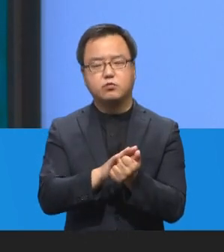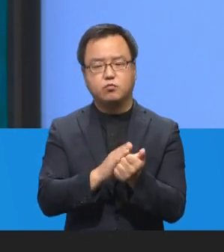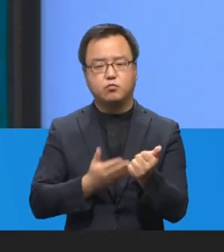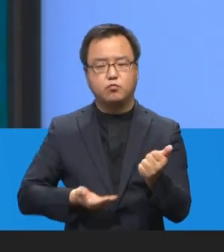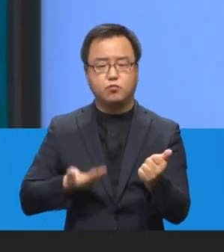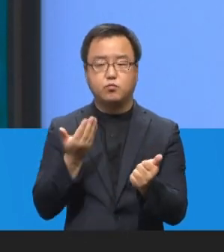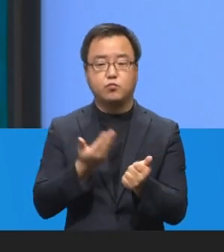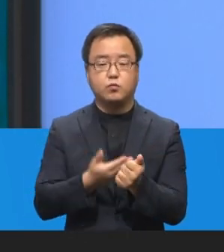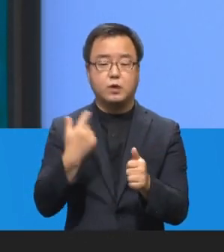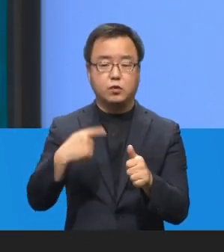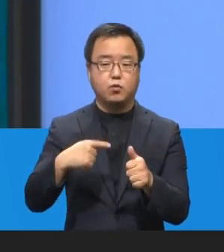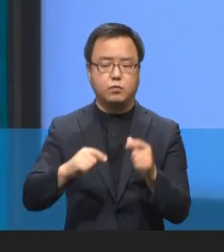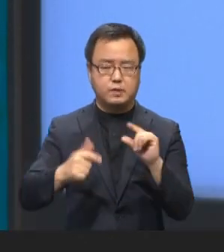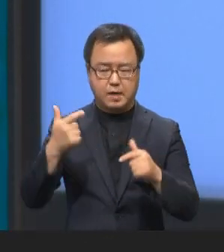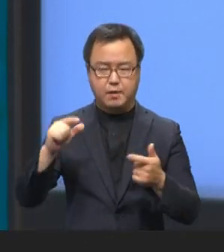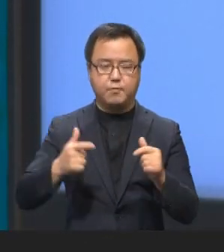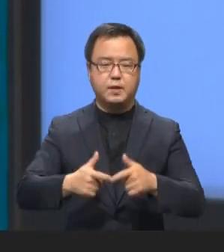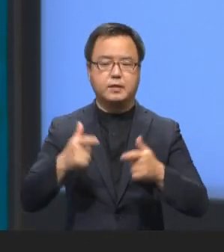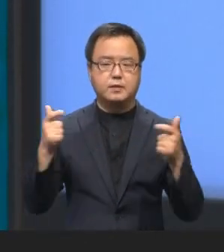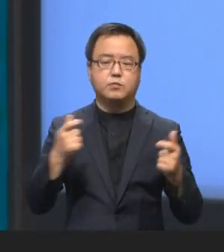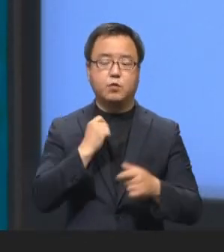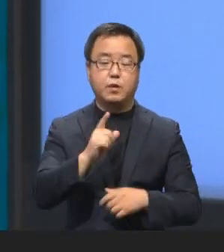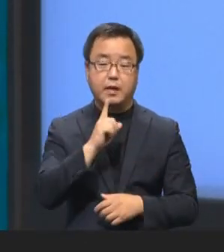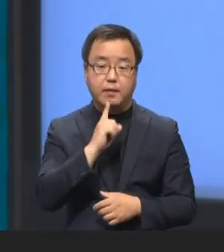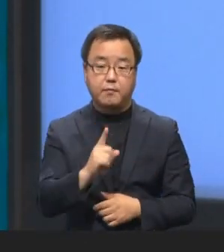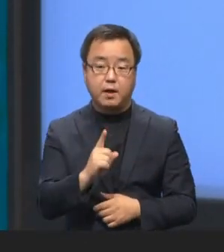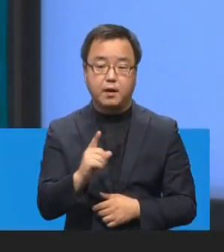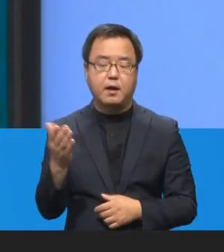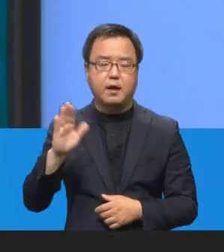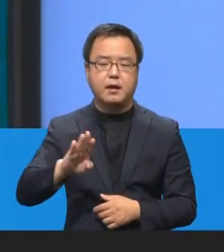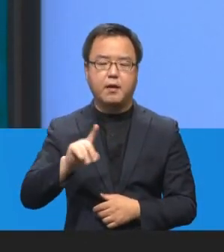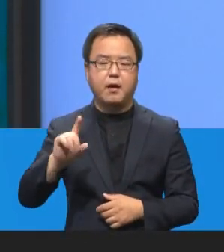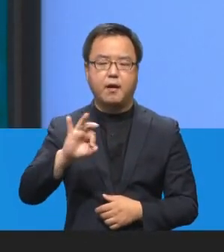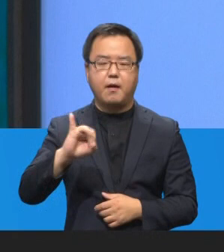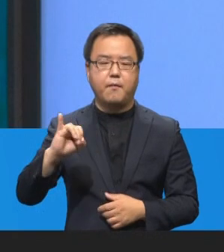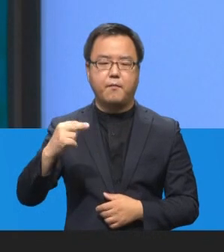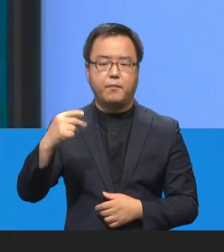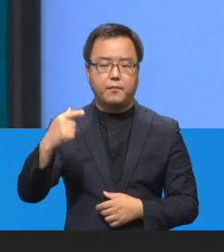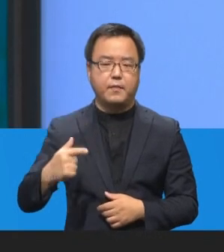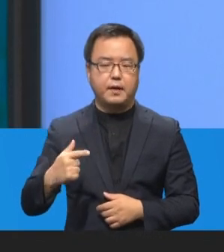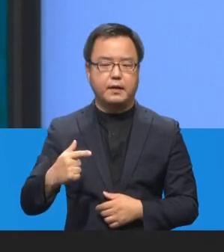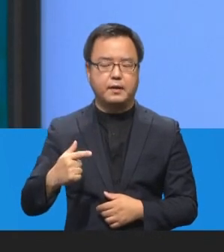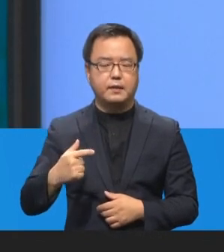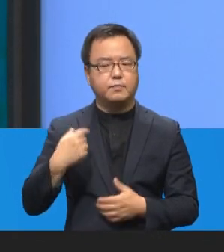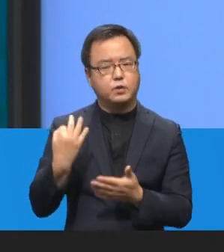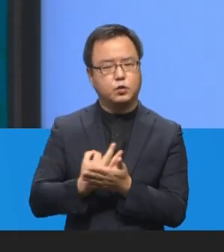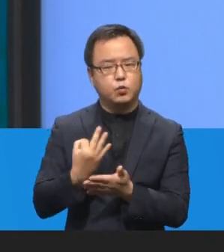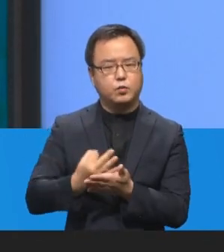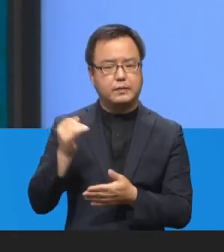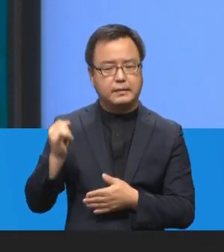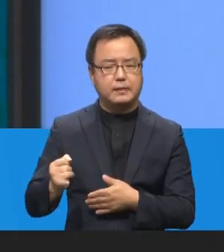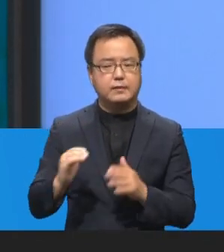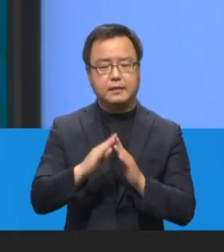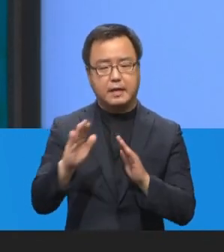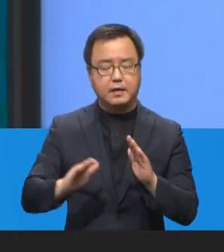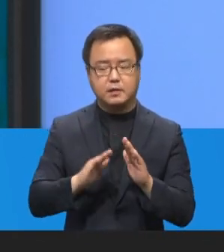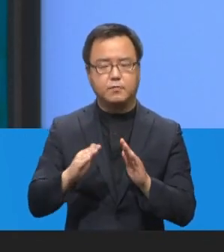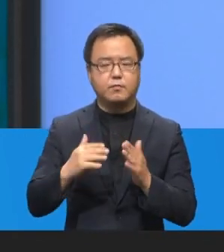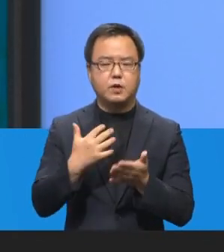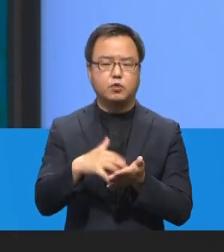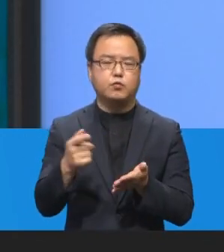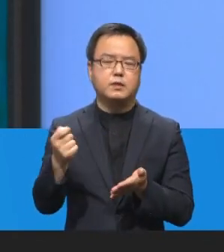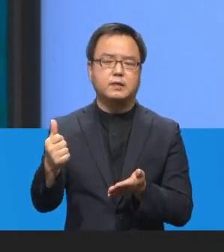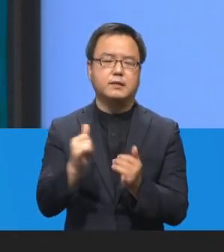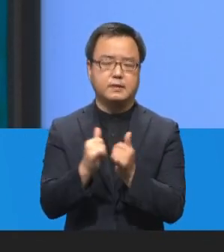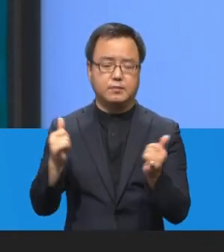다양성을 높이겠다는 주장을 합니다. 바이든은 상대적으로 저소득층이라든지 소수자 배려를 강조하는데요.